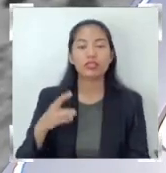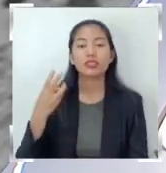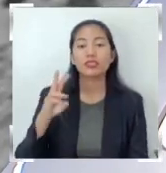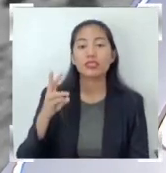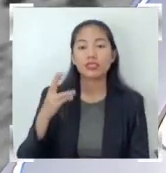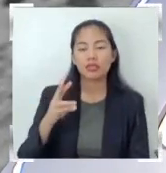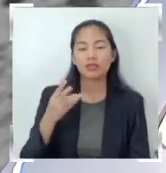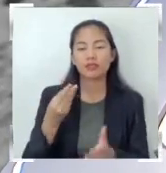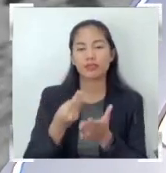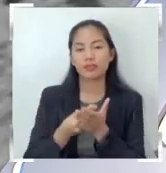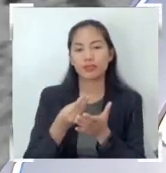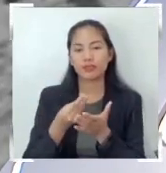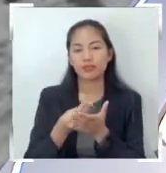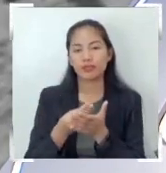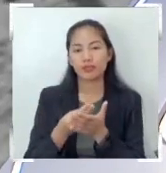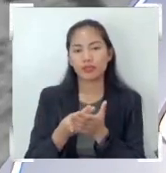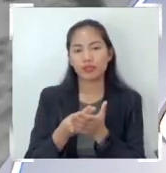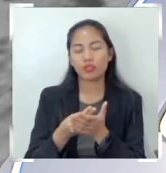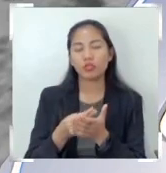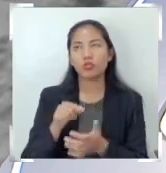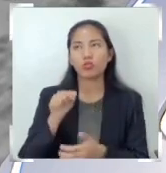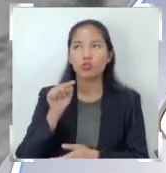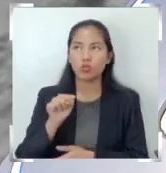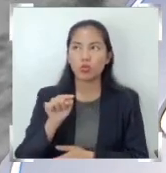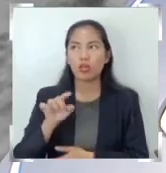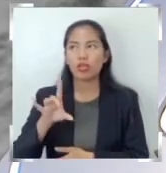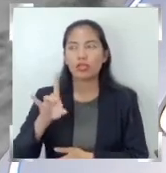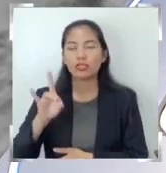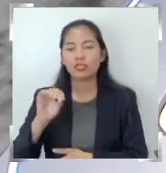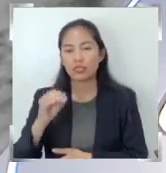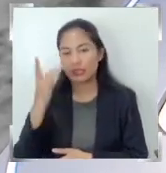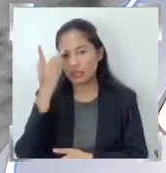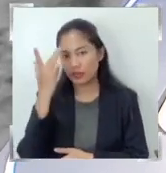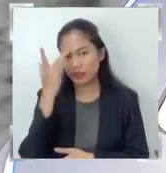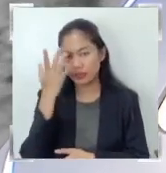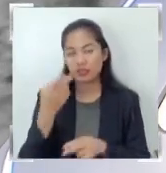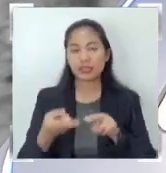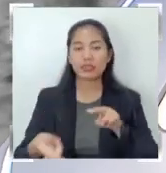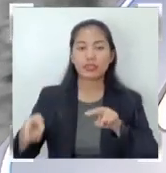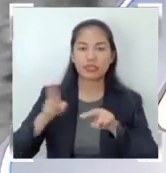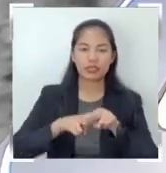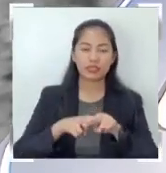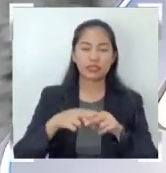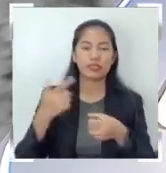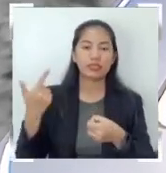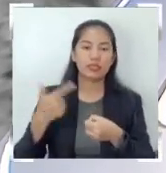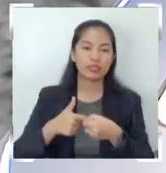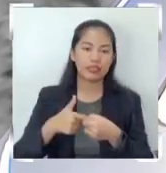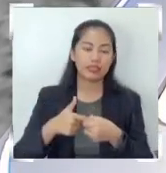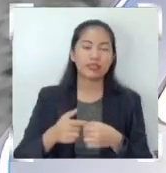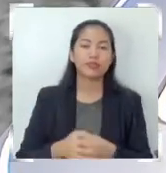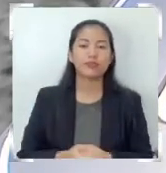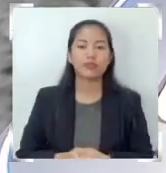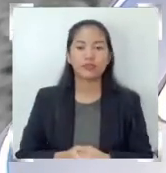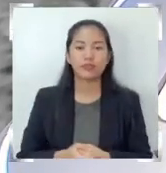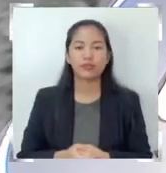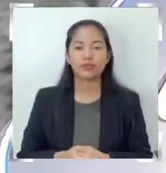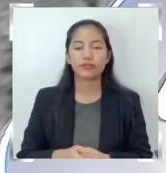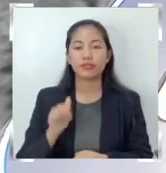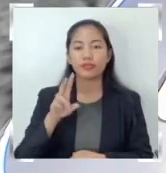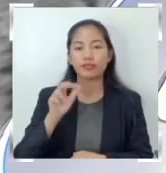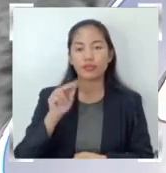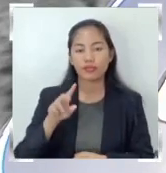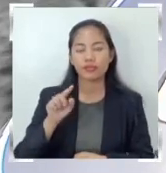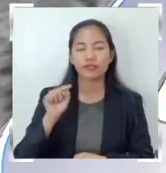hanggang 16 pesos and 90 centavos ang isinipa ng presyo ng gasolina. Nasa 13 pesos and 90 centavos hanggang